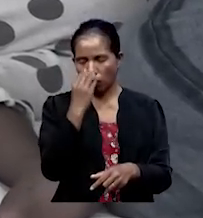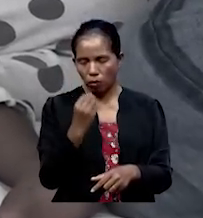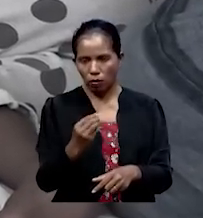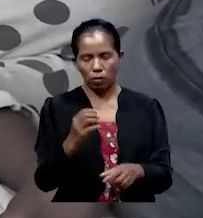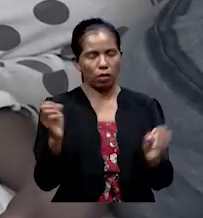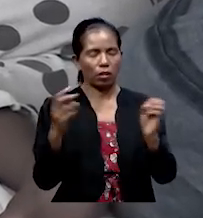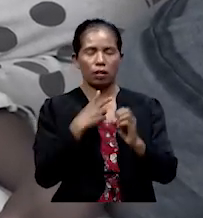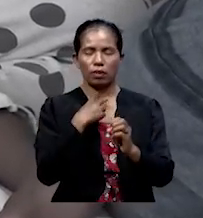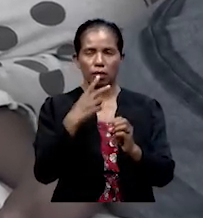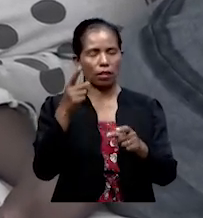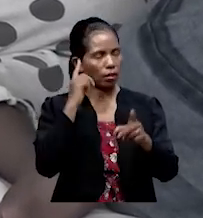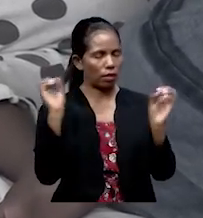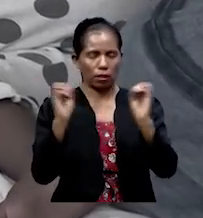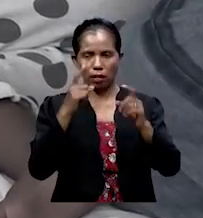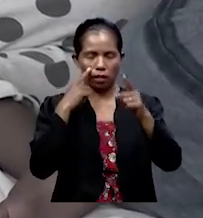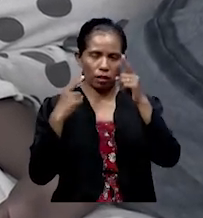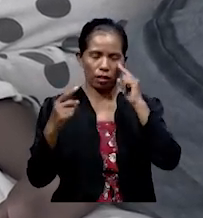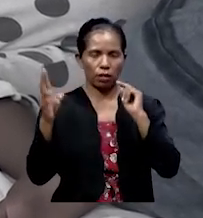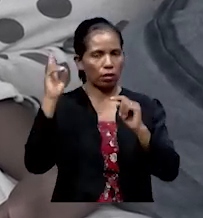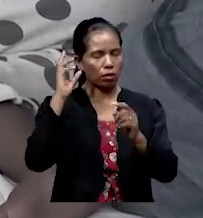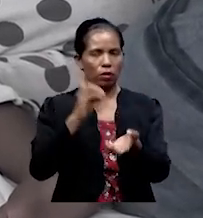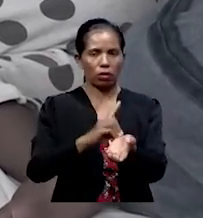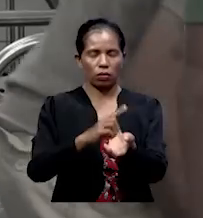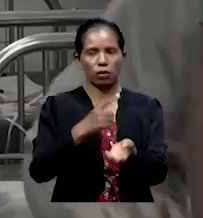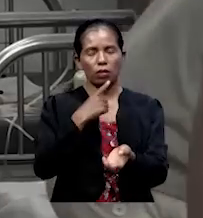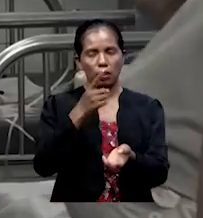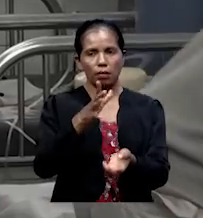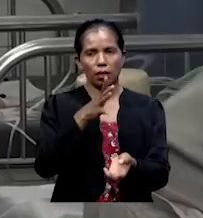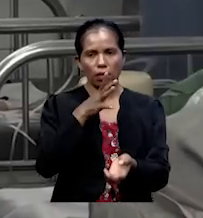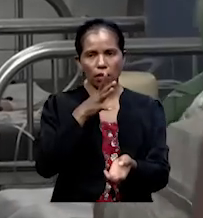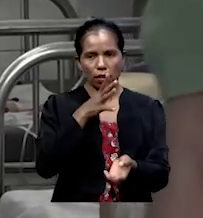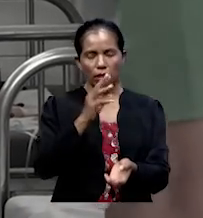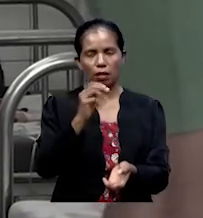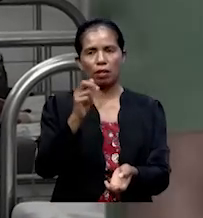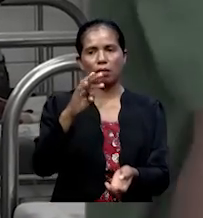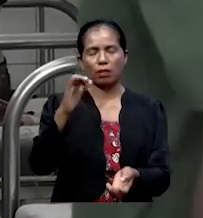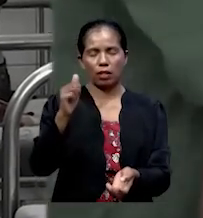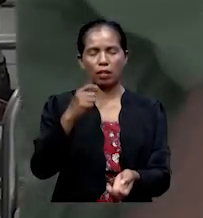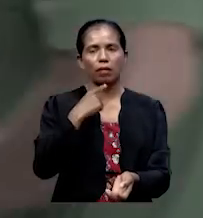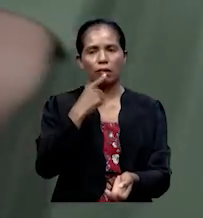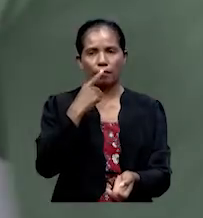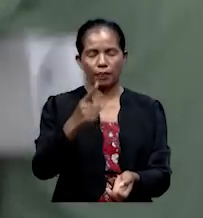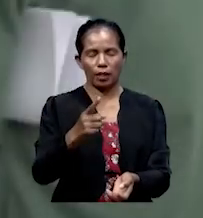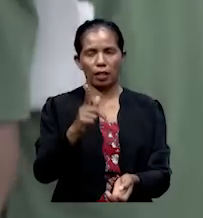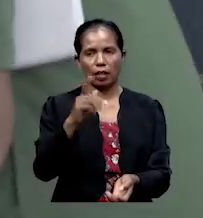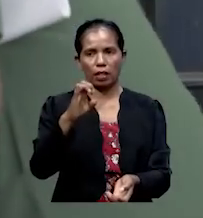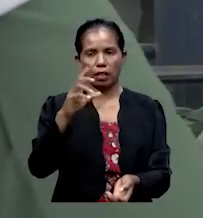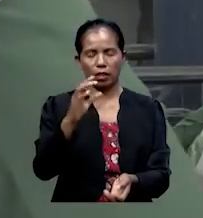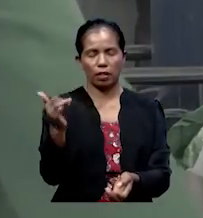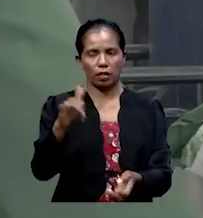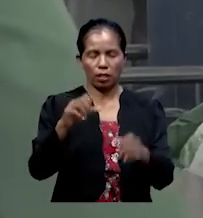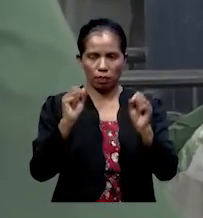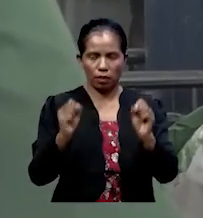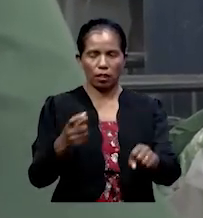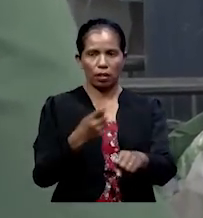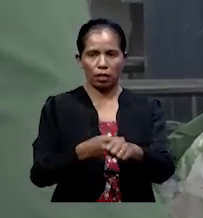Satan, Ronald yang ida husi dotor hateten baka duak nen rua ne inan. Marezina katak. Ke baru, sila bela aguenta